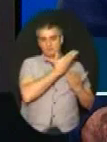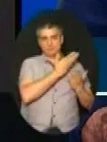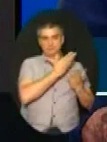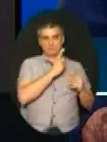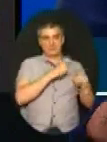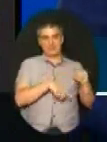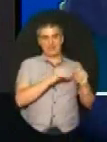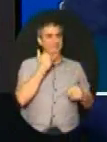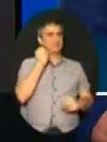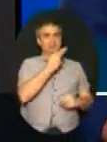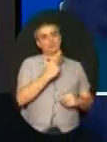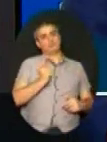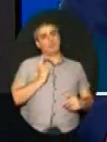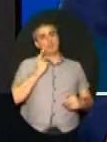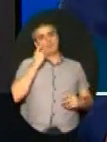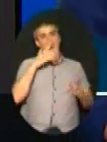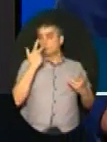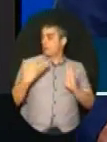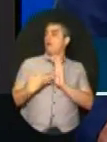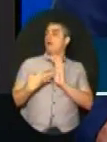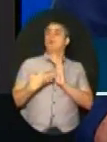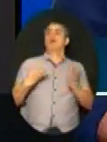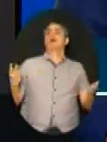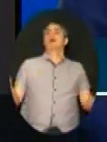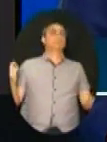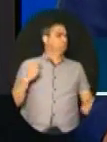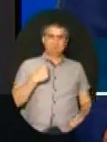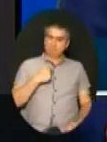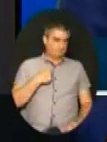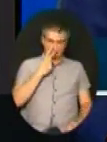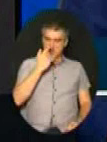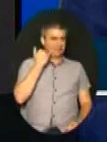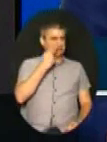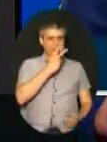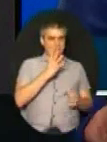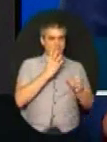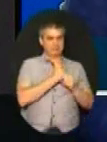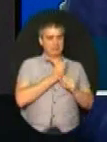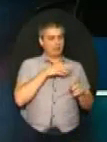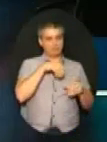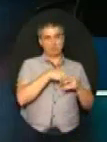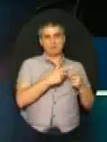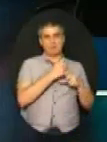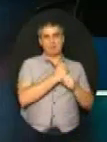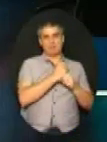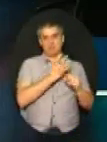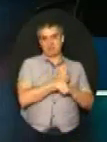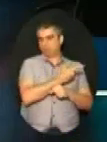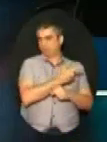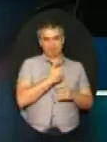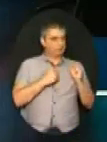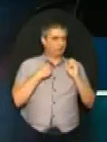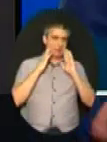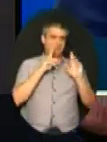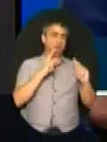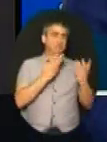את התקלה עם הרצוג, שעכשיו מחכים לראות מה יהיה. חקירה? כן, אני לא רואה את הרצוג במצב שלא מצליח להעביר את זה במפלגת העבודה, אני מתקשה להאמין